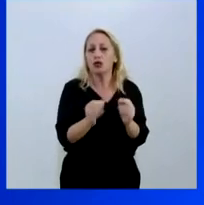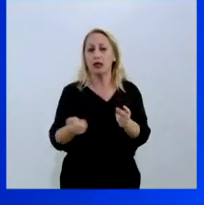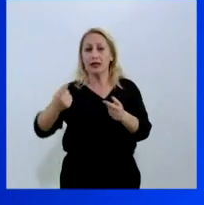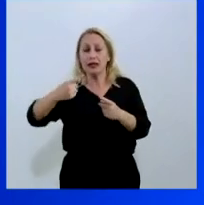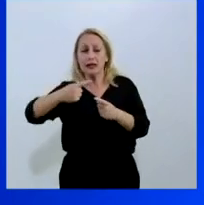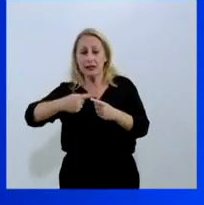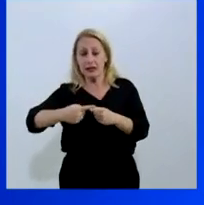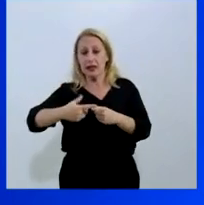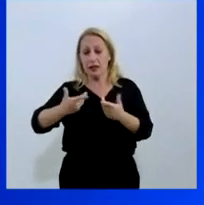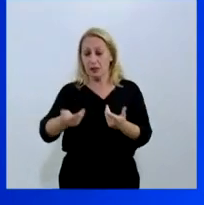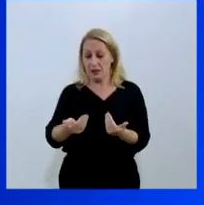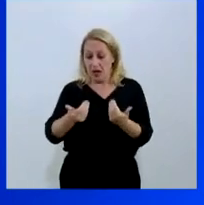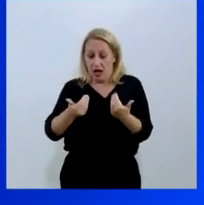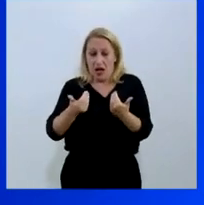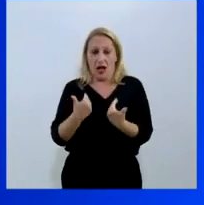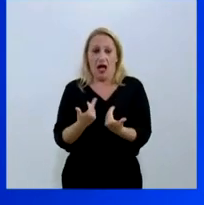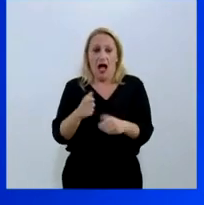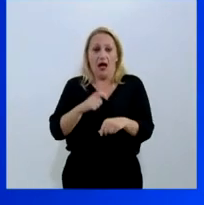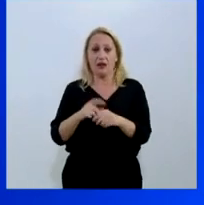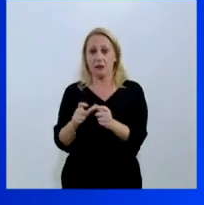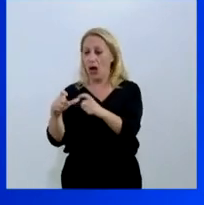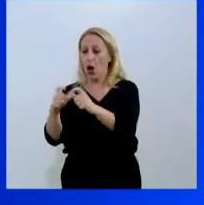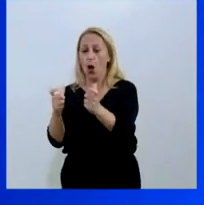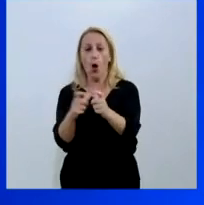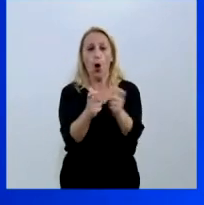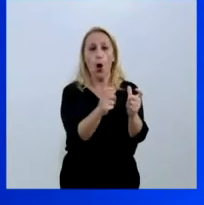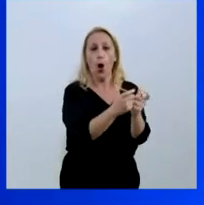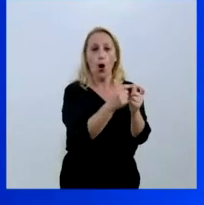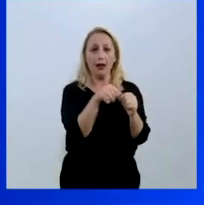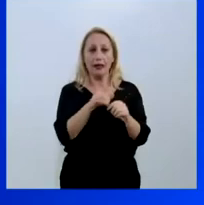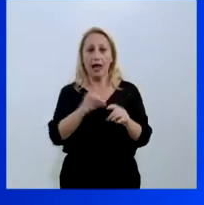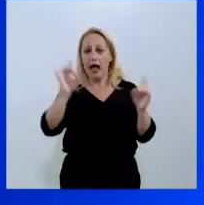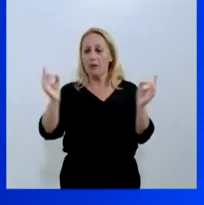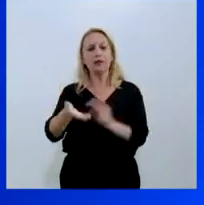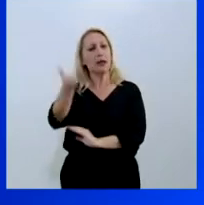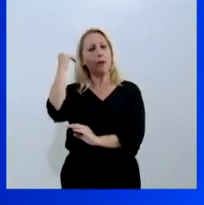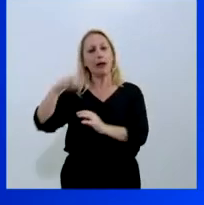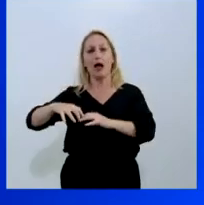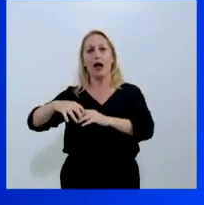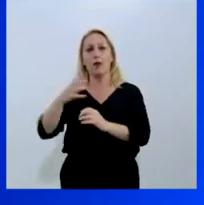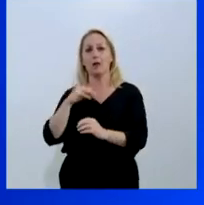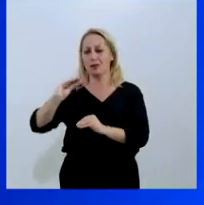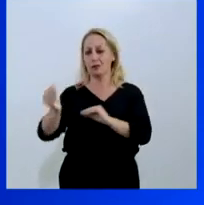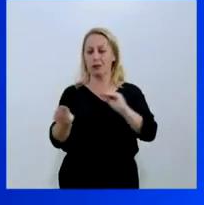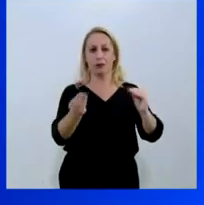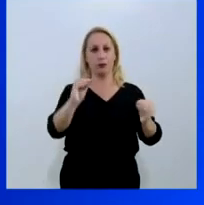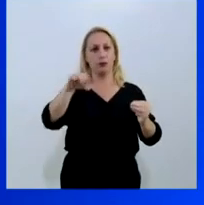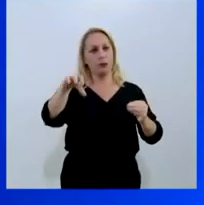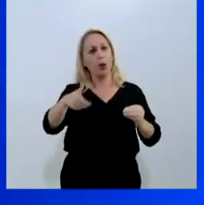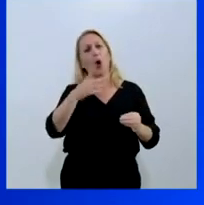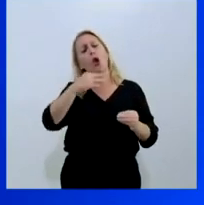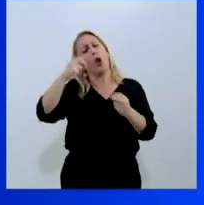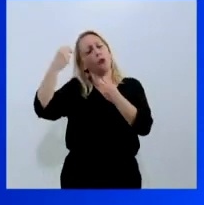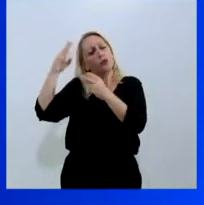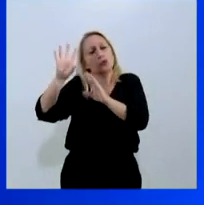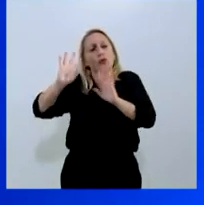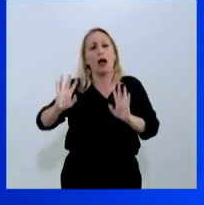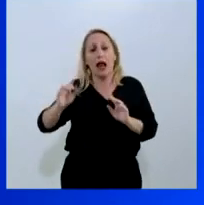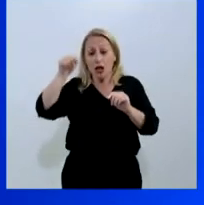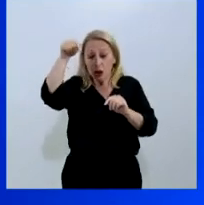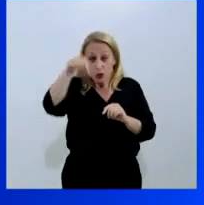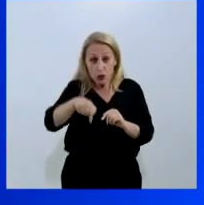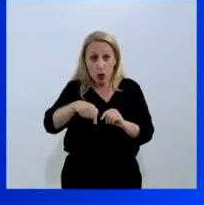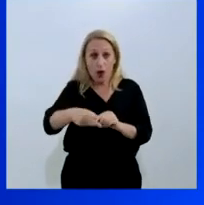να προστατεύσουμε συγκεκριμένους οικισμούς, οι οποίοι μπορεί να φτιάχτηκαν σε άλλες εποχές και για άλλους λόγους, πλην όμως τώρα με την κλιματική κρίση να είναι